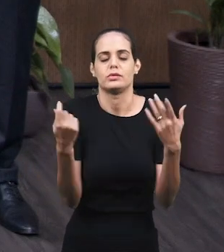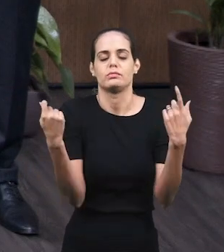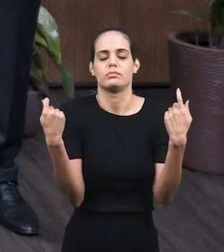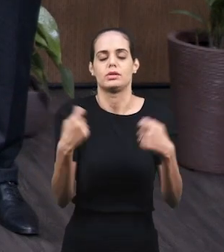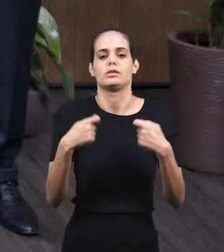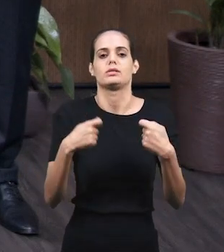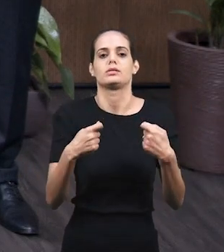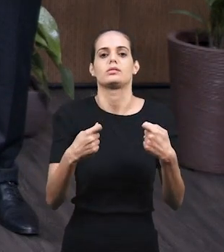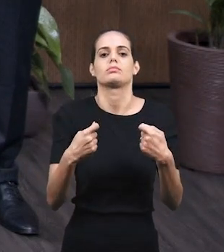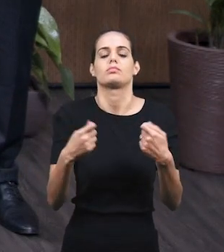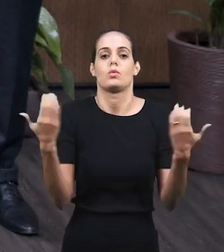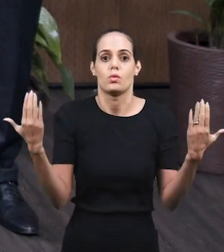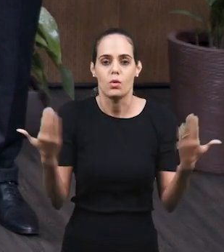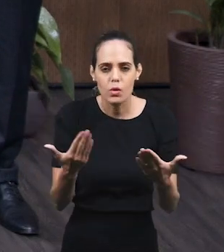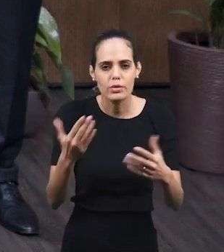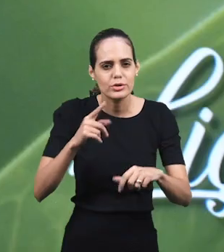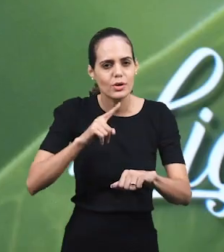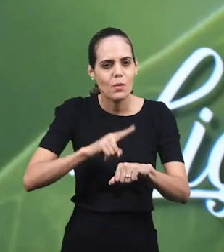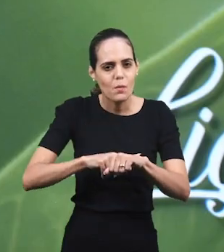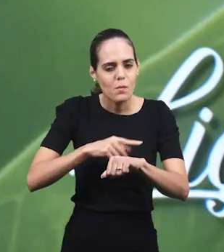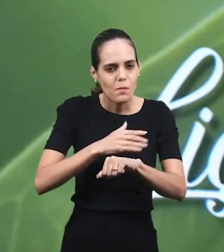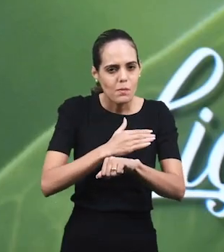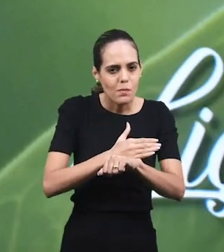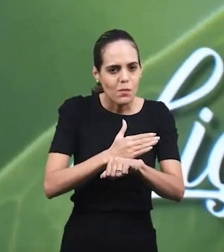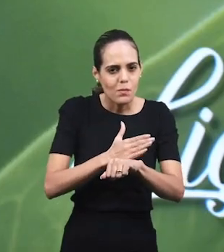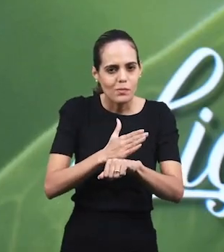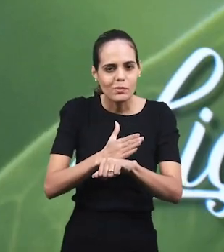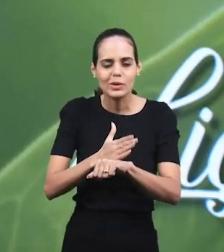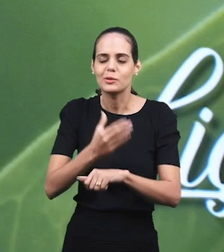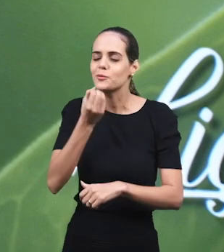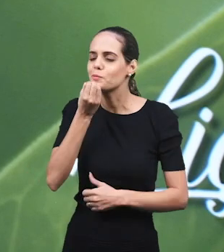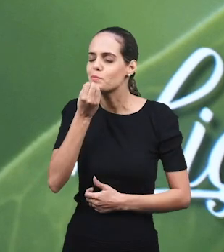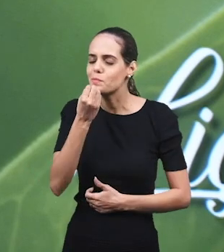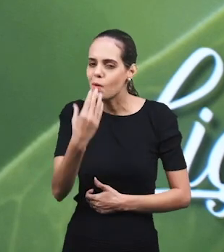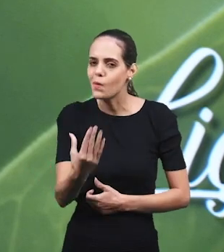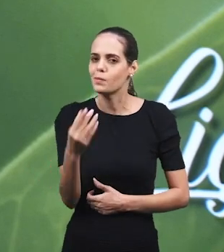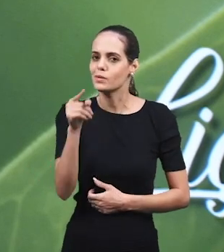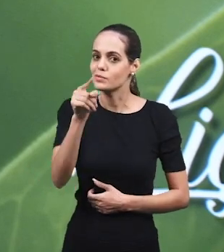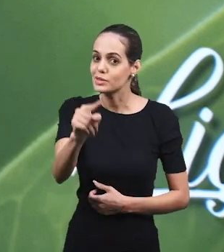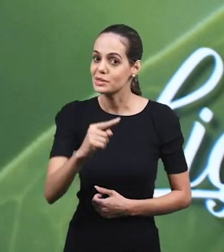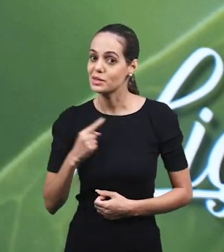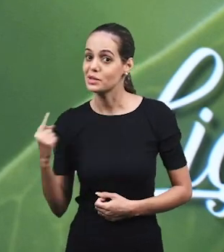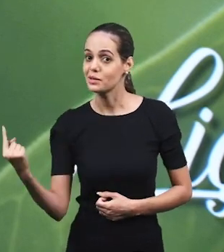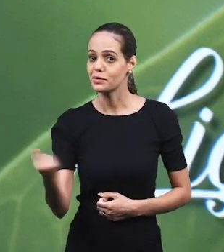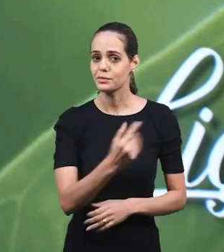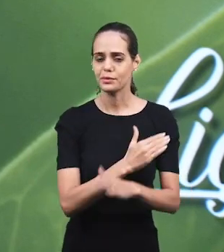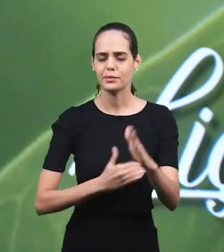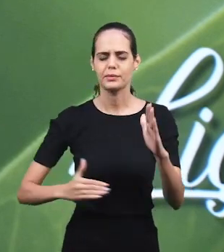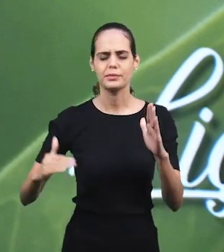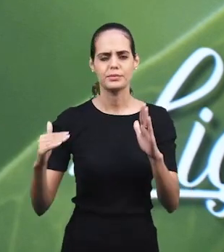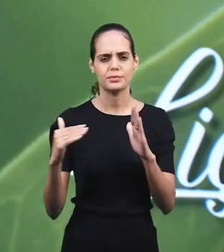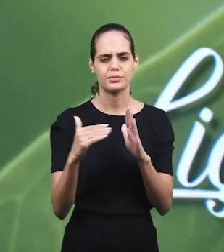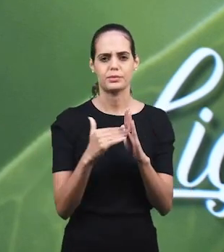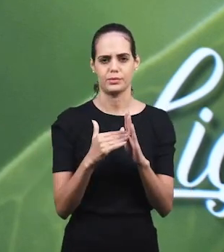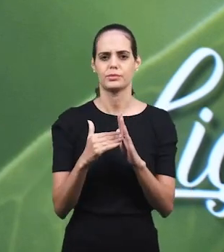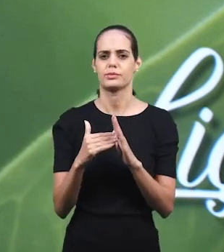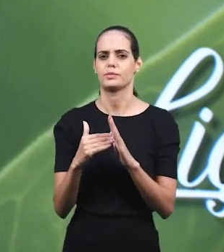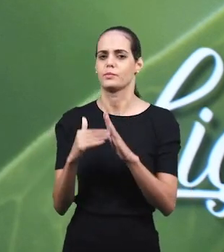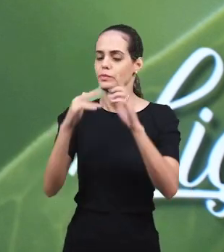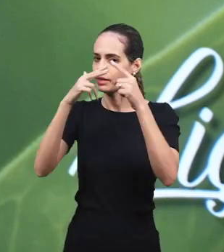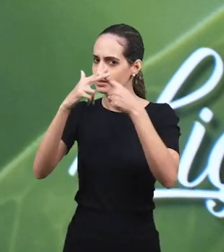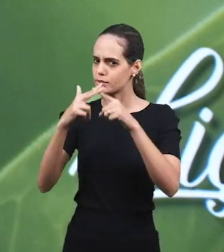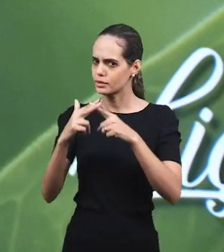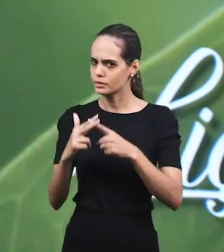Aujourd'hui, c'est le moment c'est le bon moment pour vous, pour